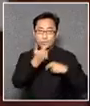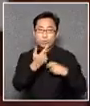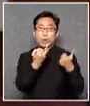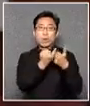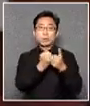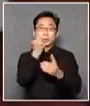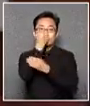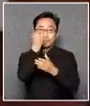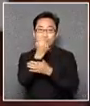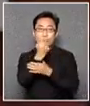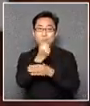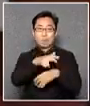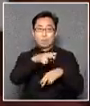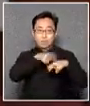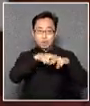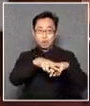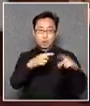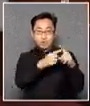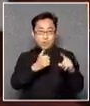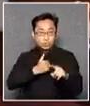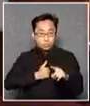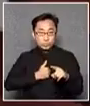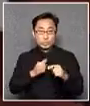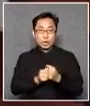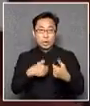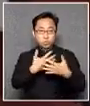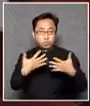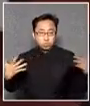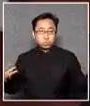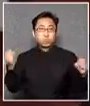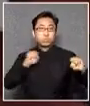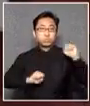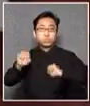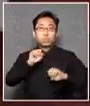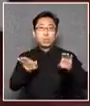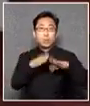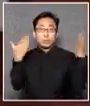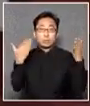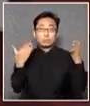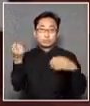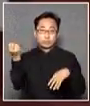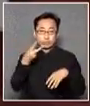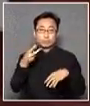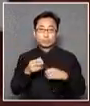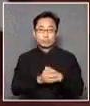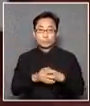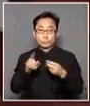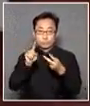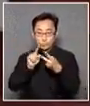取中國民主，係嘛？一場波瀾壯闊嘅運動展開。同日喺英